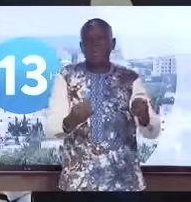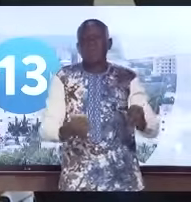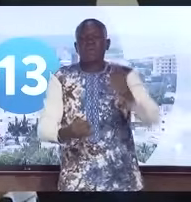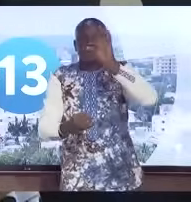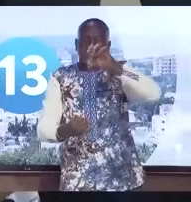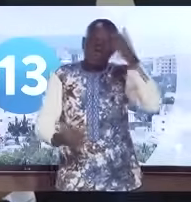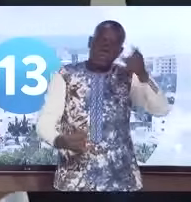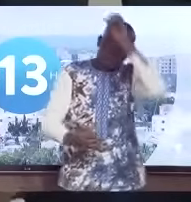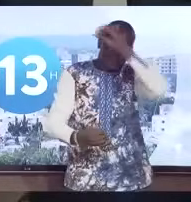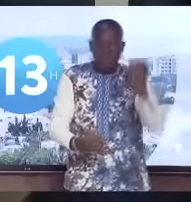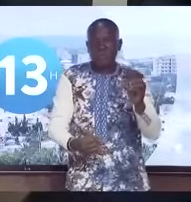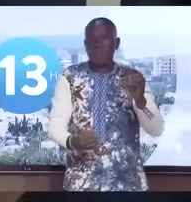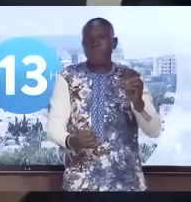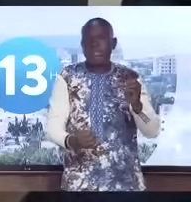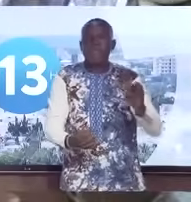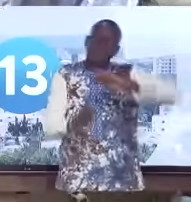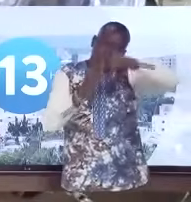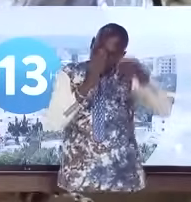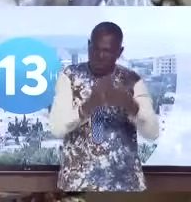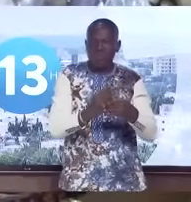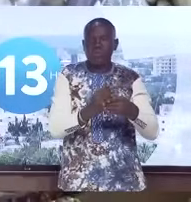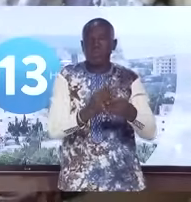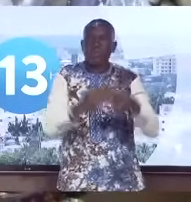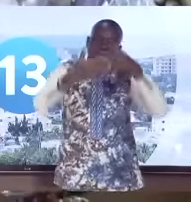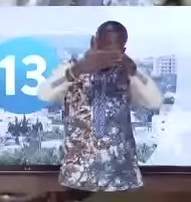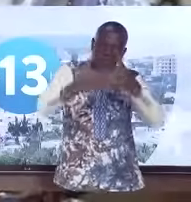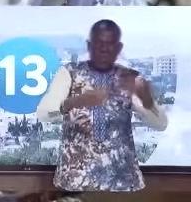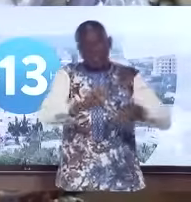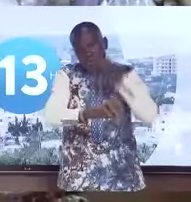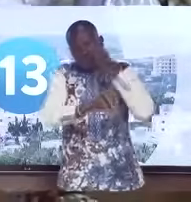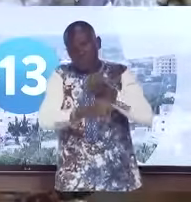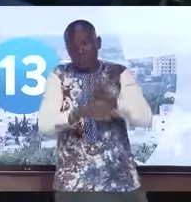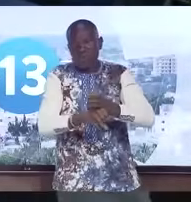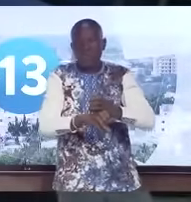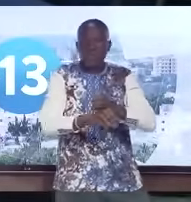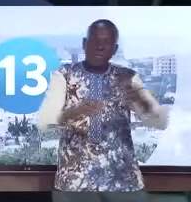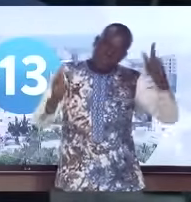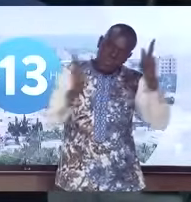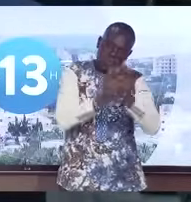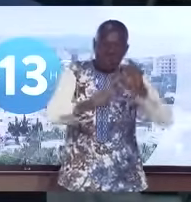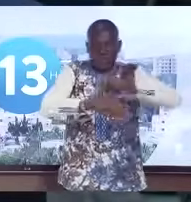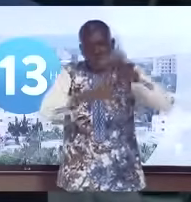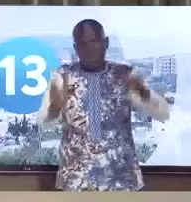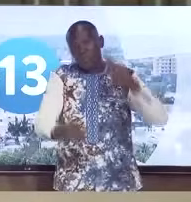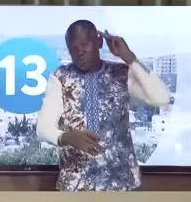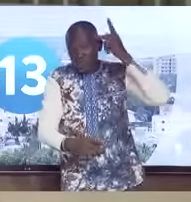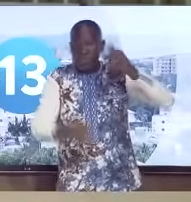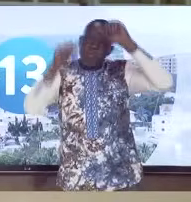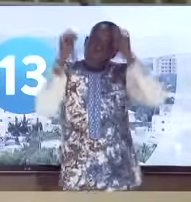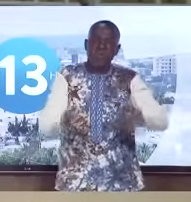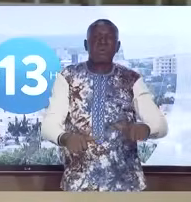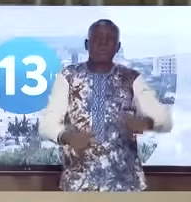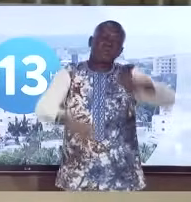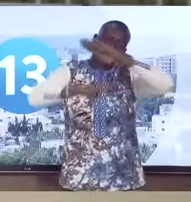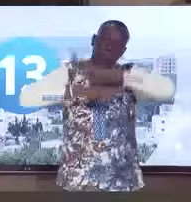31%. Quand on fait un point, un rapprochement avec les difficultés que les uns et les autres rencontrent sur le terrain, je pense qu'on peut se